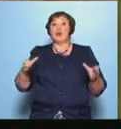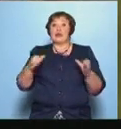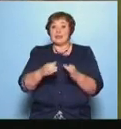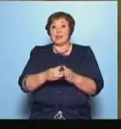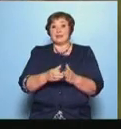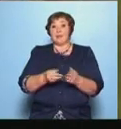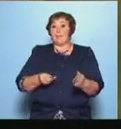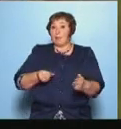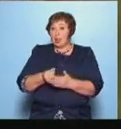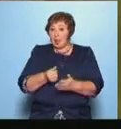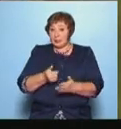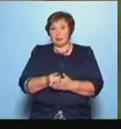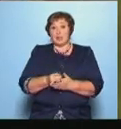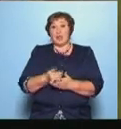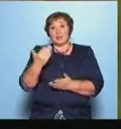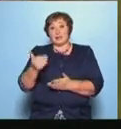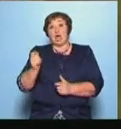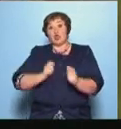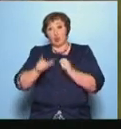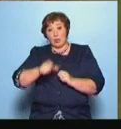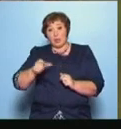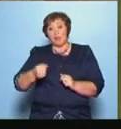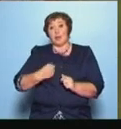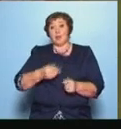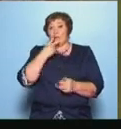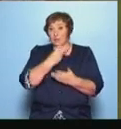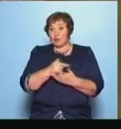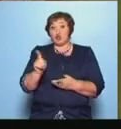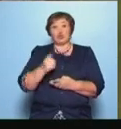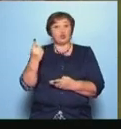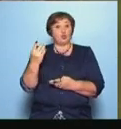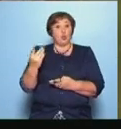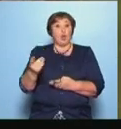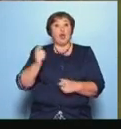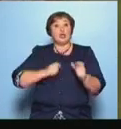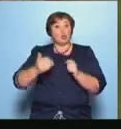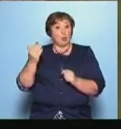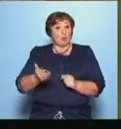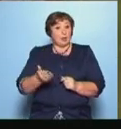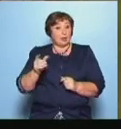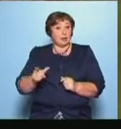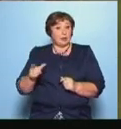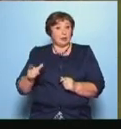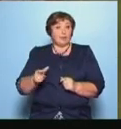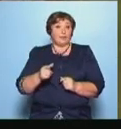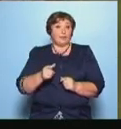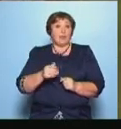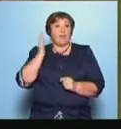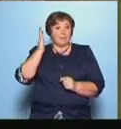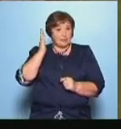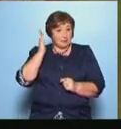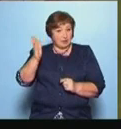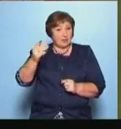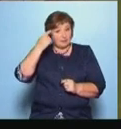прямо проплачивать за данного студента, потому что действительно они видят, что студенты, ну, скажем так,